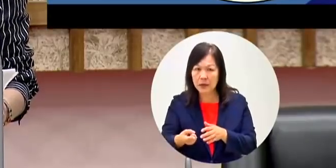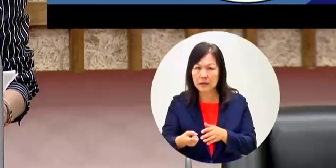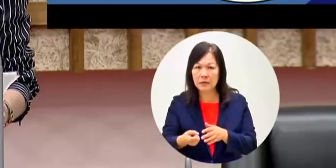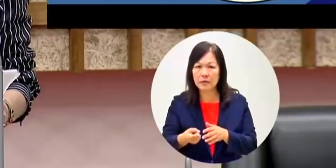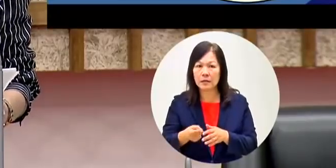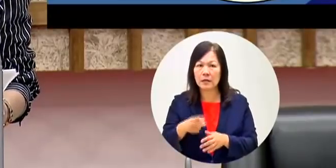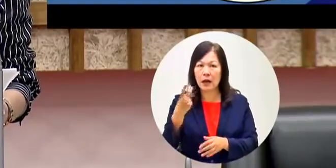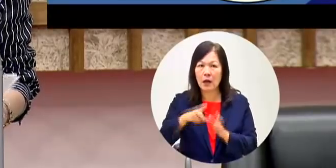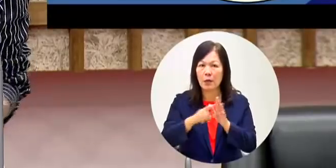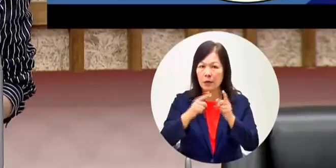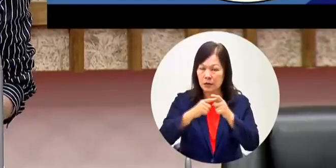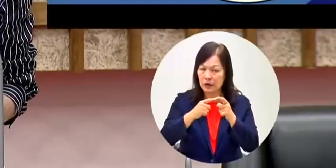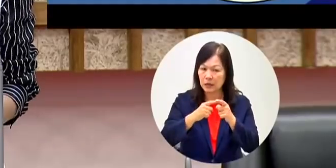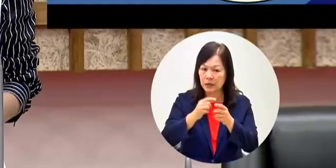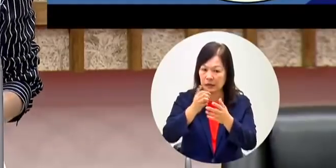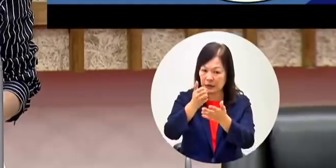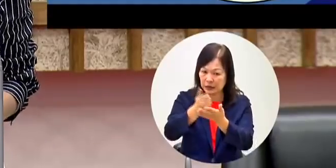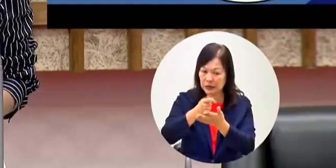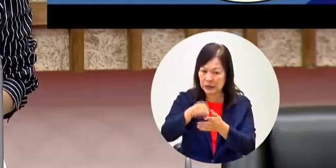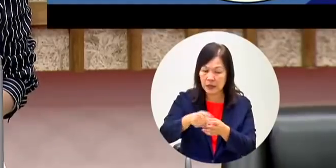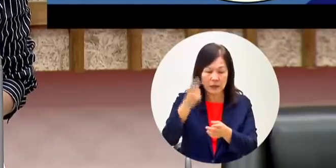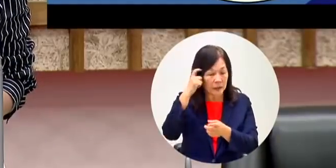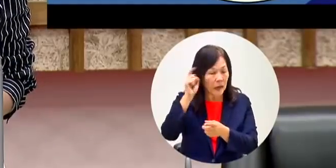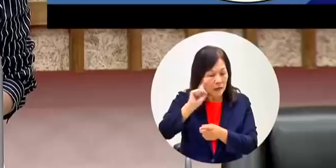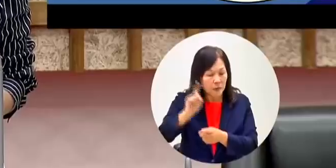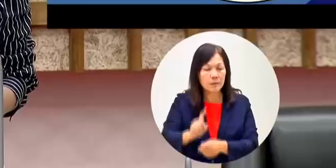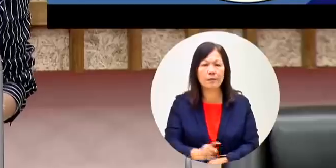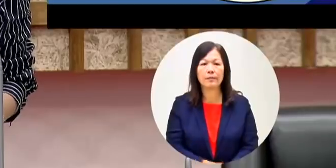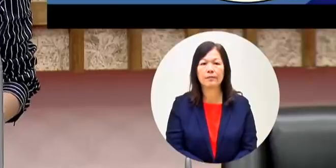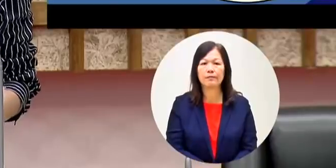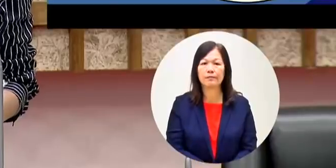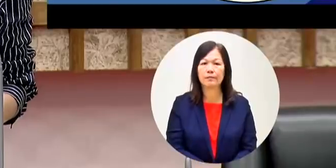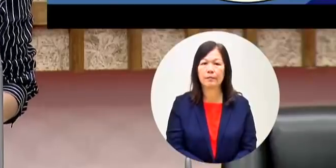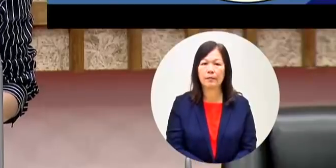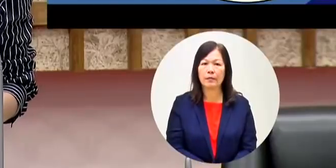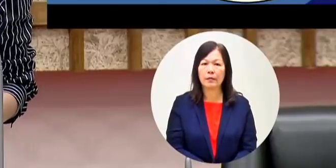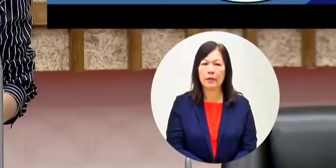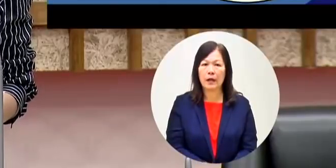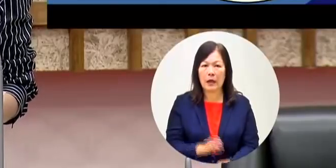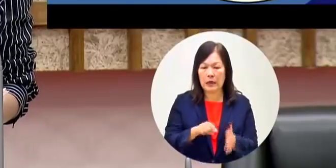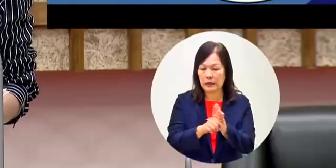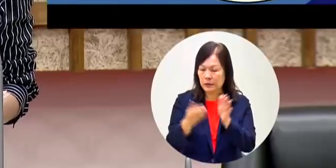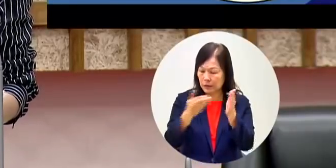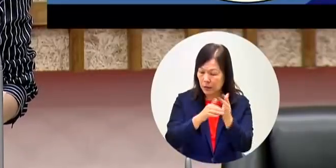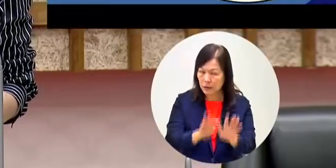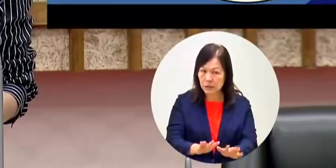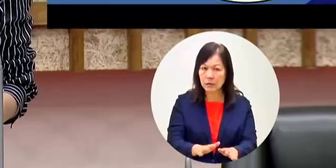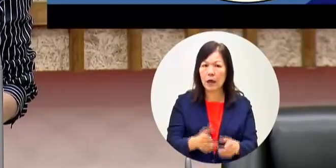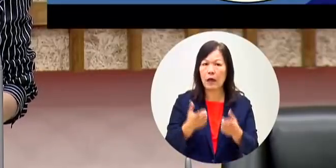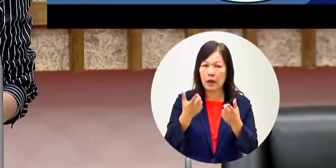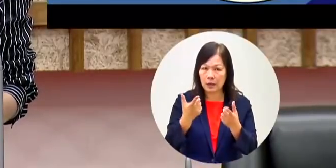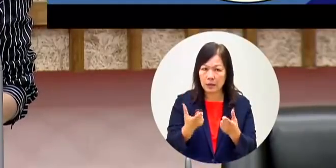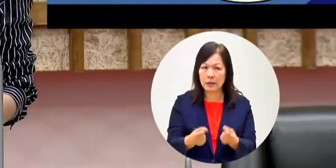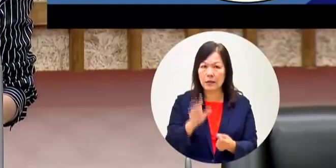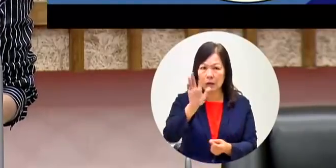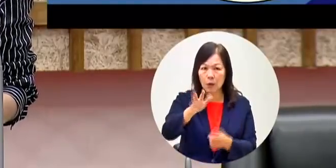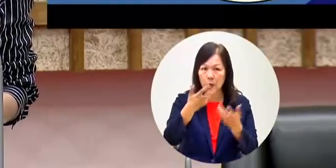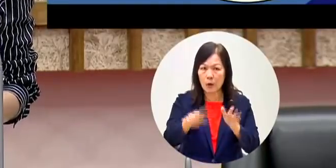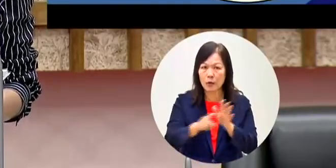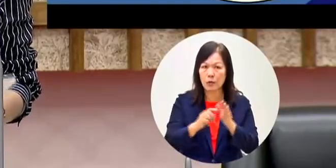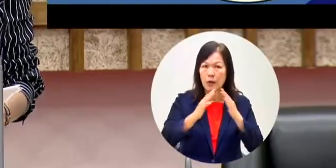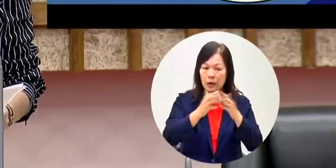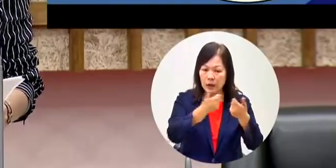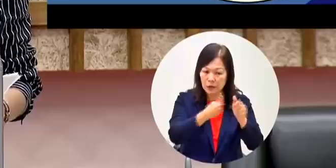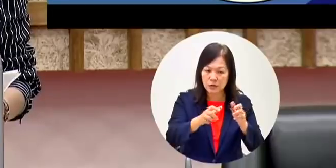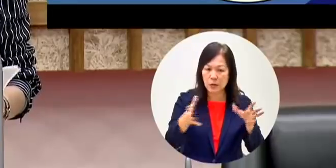构想为何哈？相信呢，到现在目前为止，还是有很多议会的一些同仁哈，尬挖斜杠